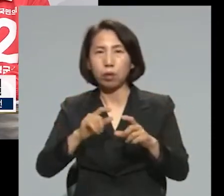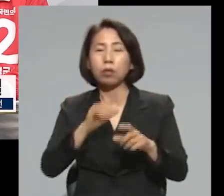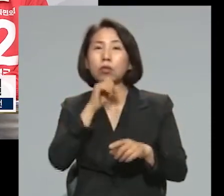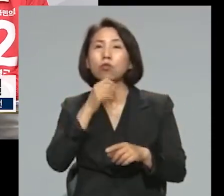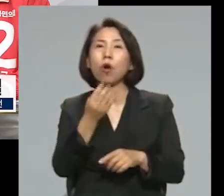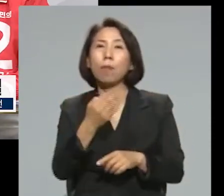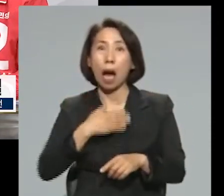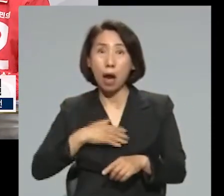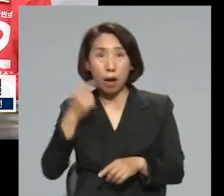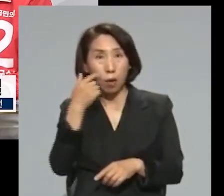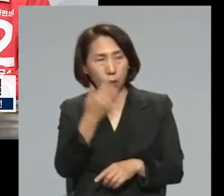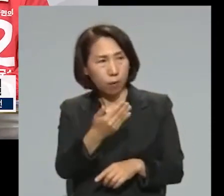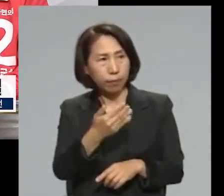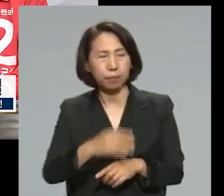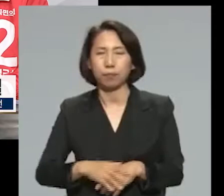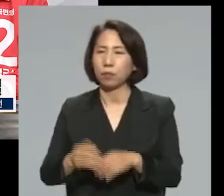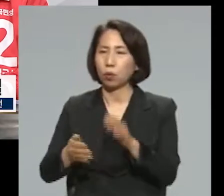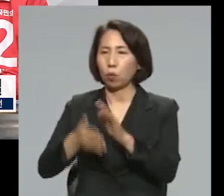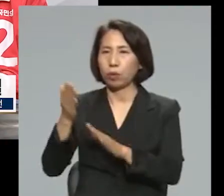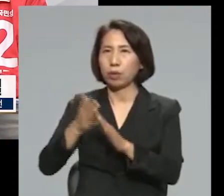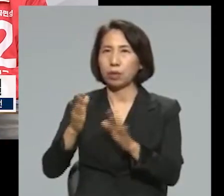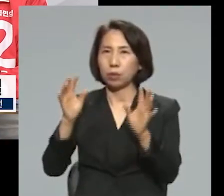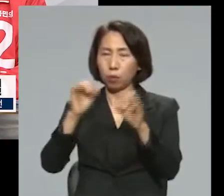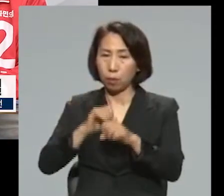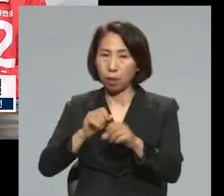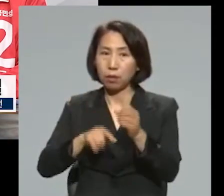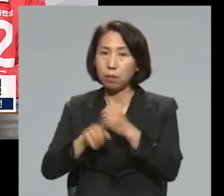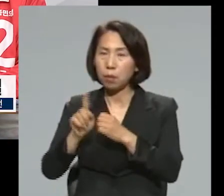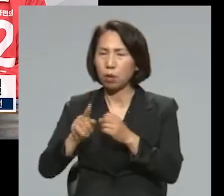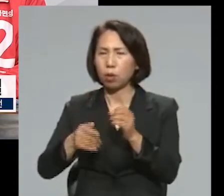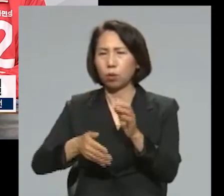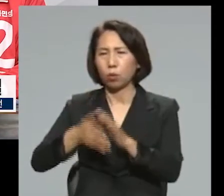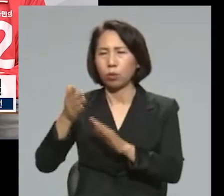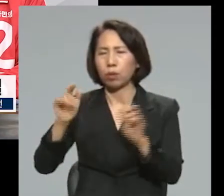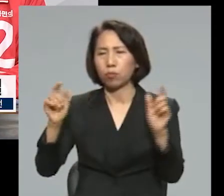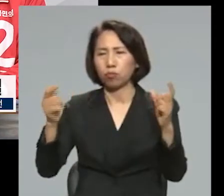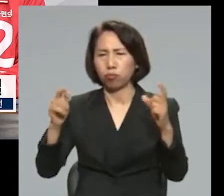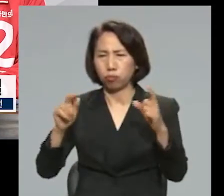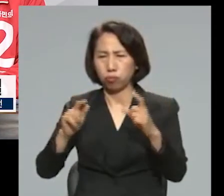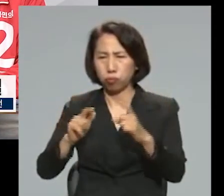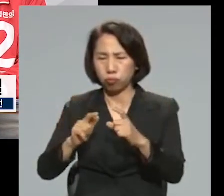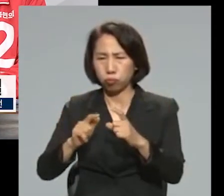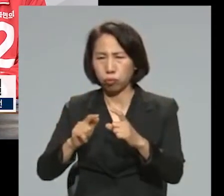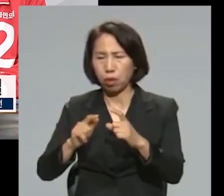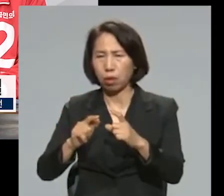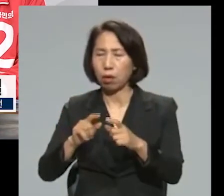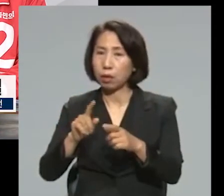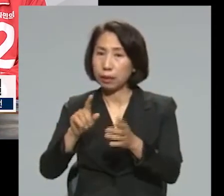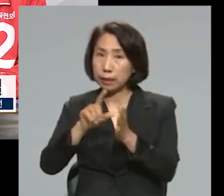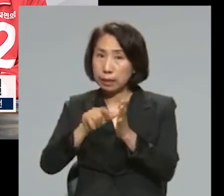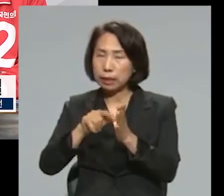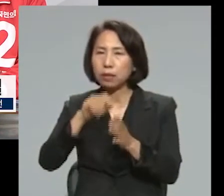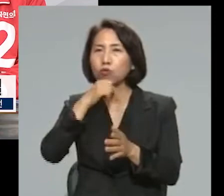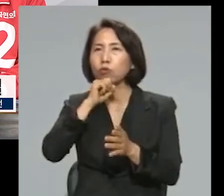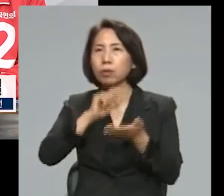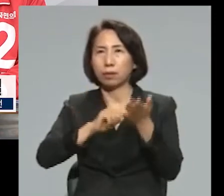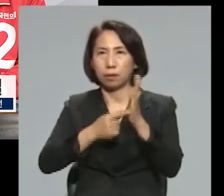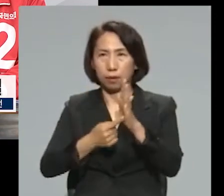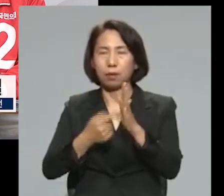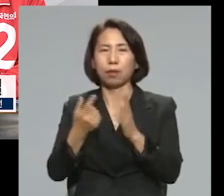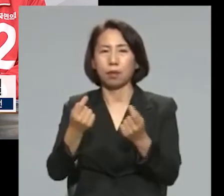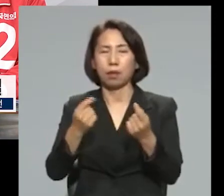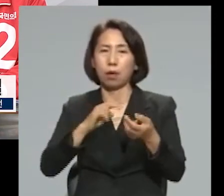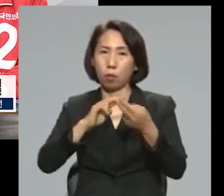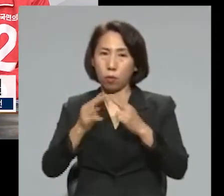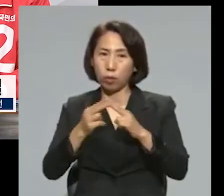예, 도시 소멸 지수는 도시가 소멸되는 어떤 그 변화되는 시기를 수치로 나타나는 부분인데 고령에 대한